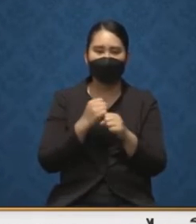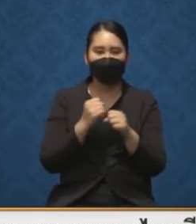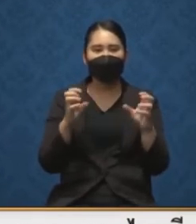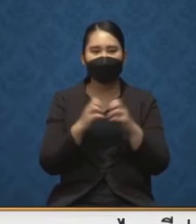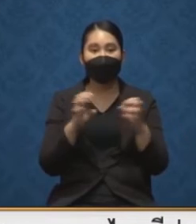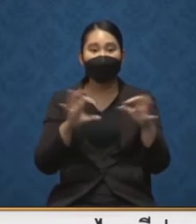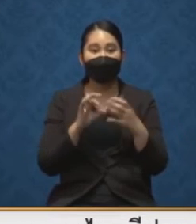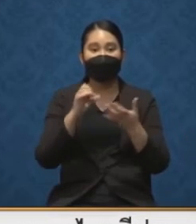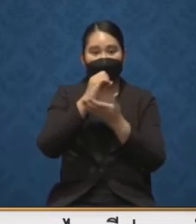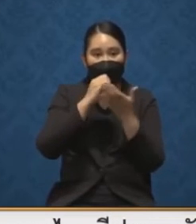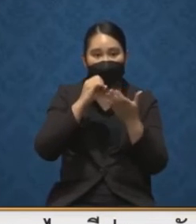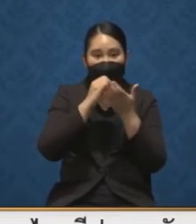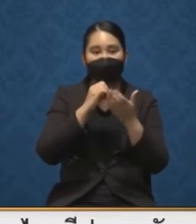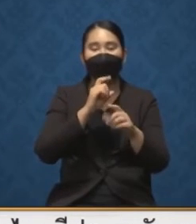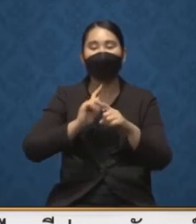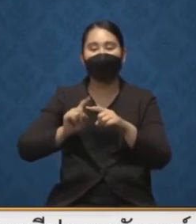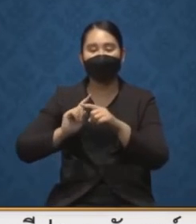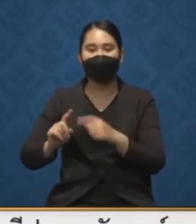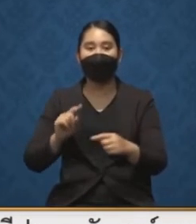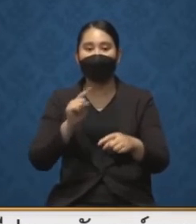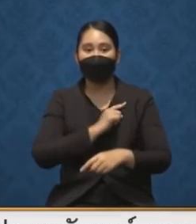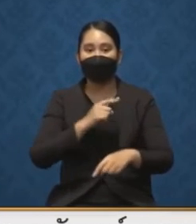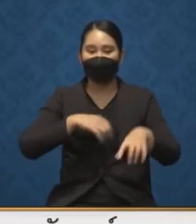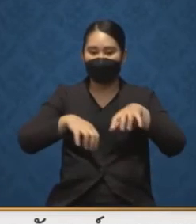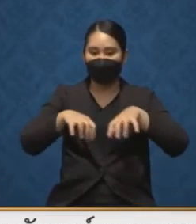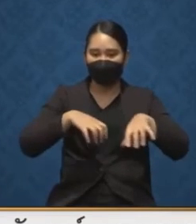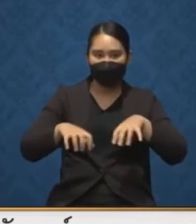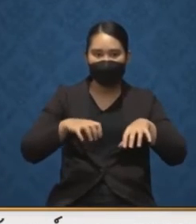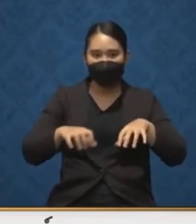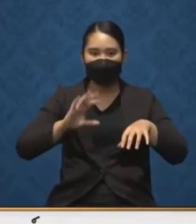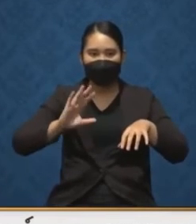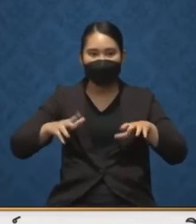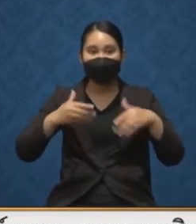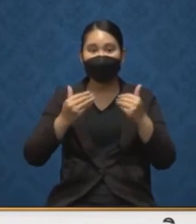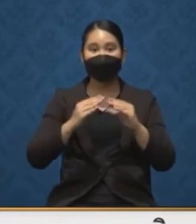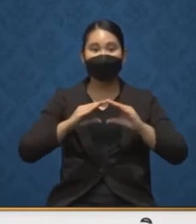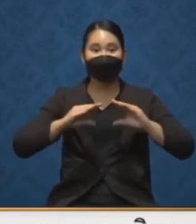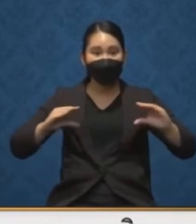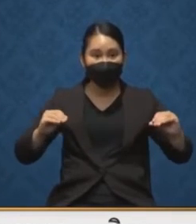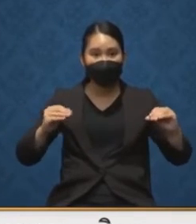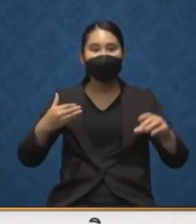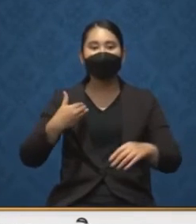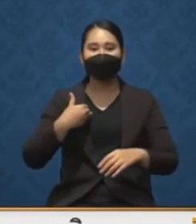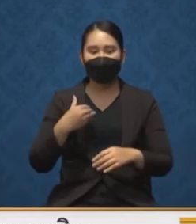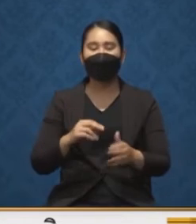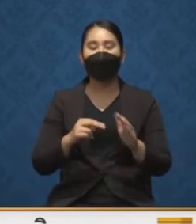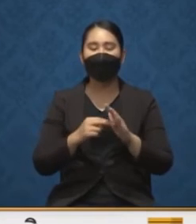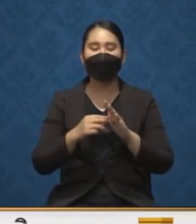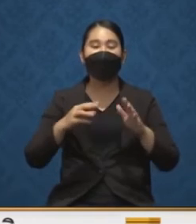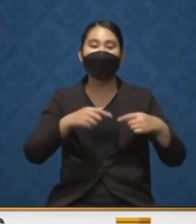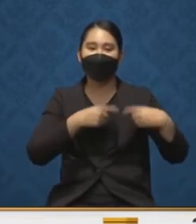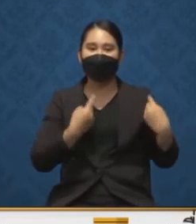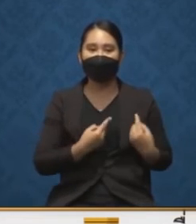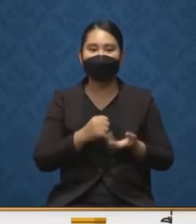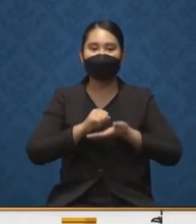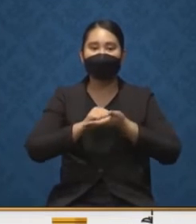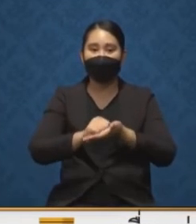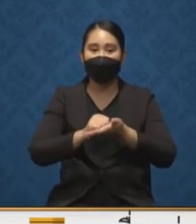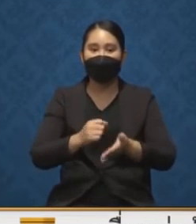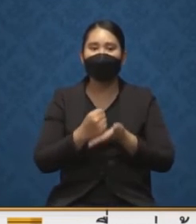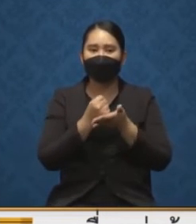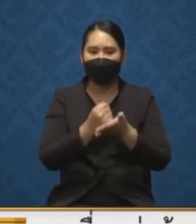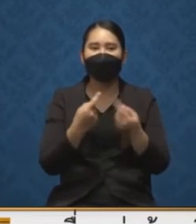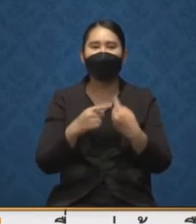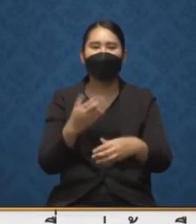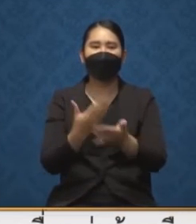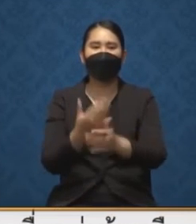ะเรื่องยาเสพติดมีหน้าที่ในการจัดระเบียบสังคมให้เกิดความสันติสุขเป็นบุคคลที่เสียสละอยู่ในพื้นที่แต่ว่ามี